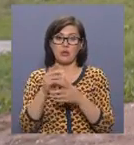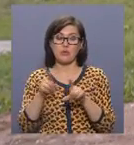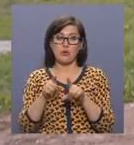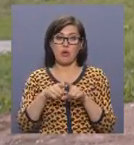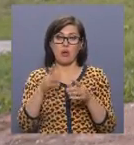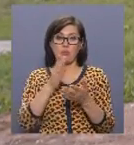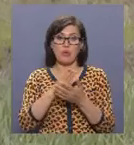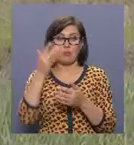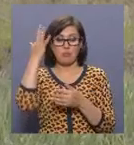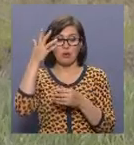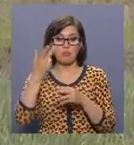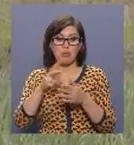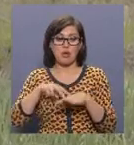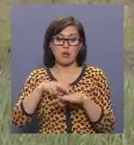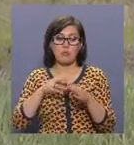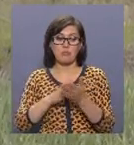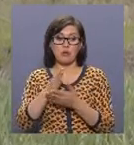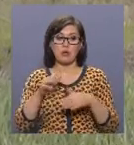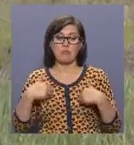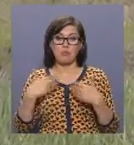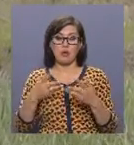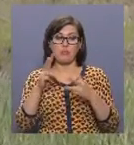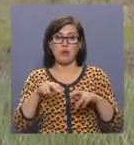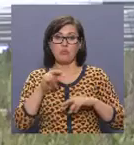бар. Жәбірленушілер полиция қызметіне жүгінген,